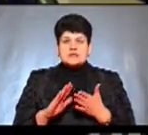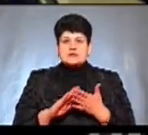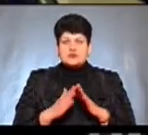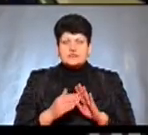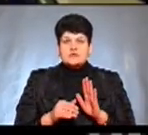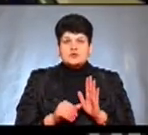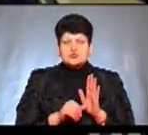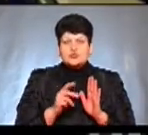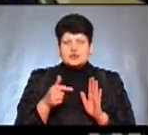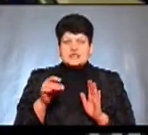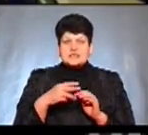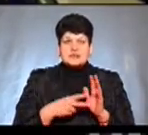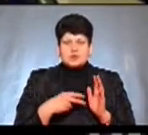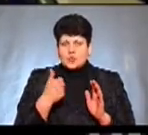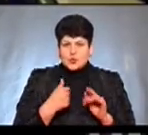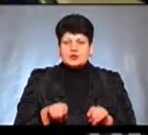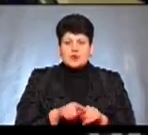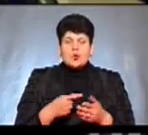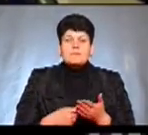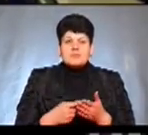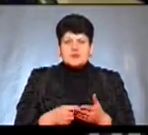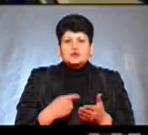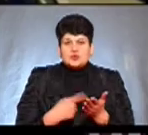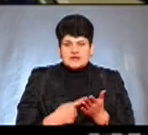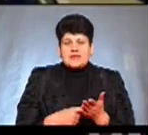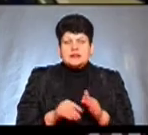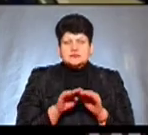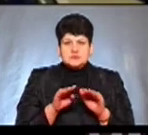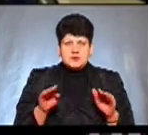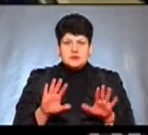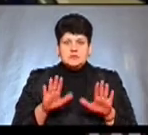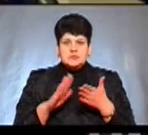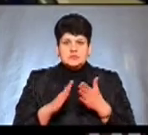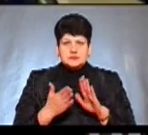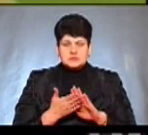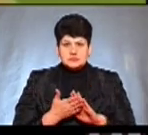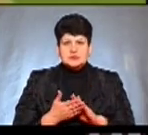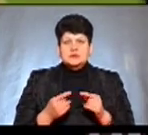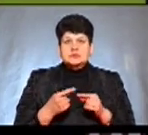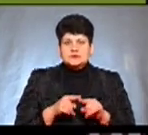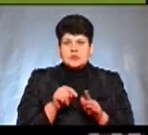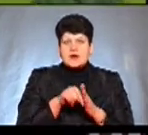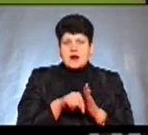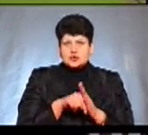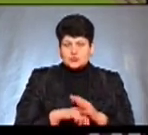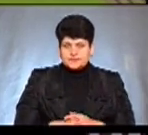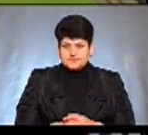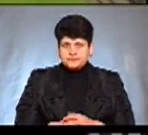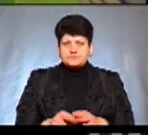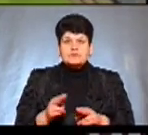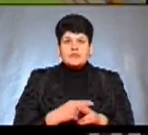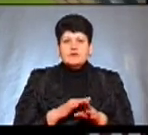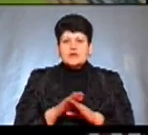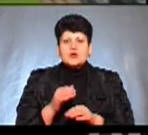грудня 2016 року також підтвердила визначення рівня надзвичайної ситуації техногенного характеру. Без виконання